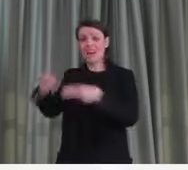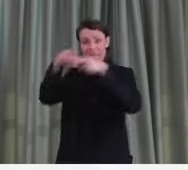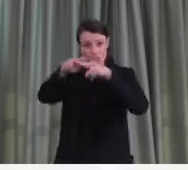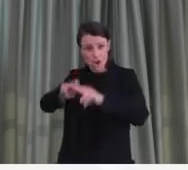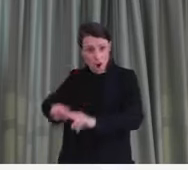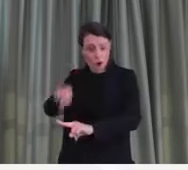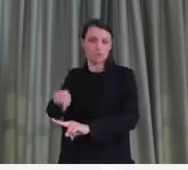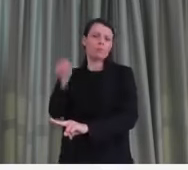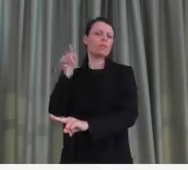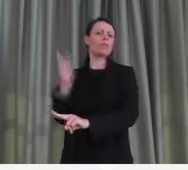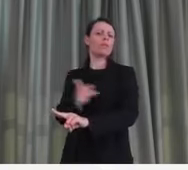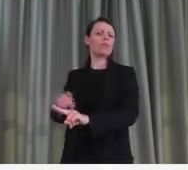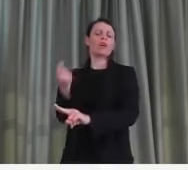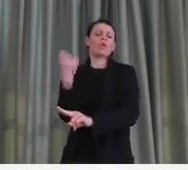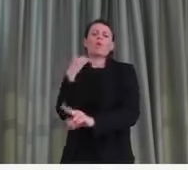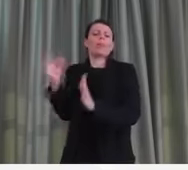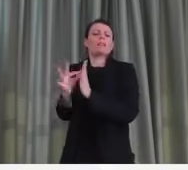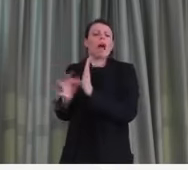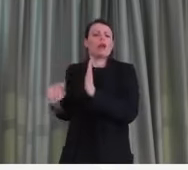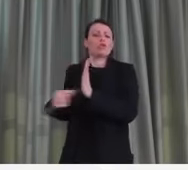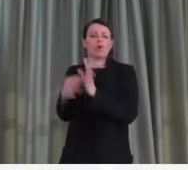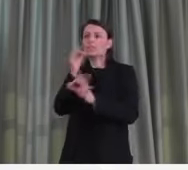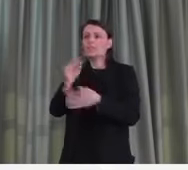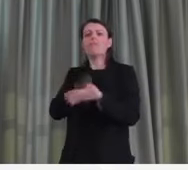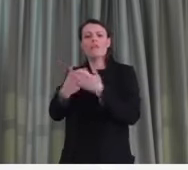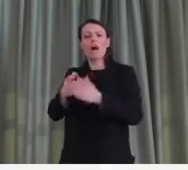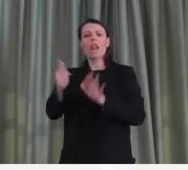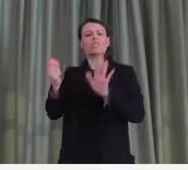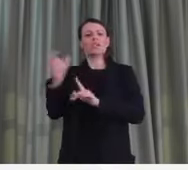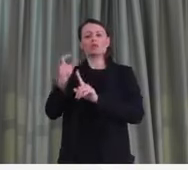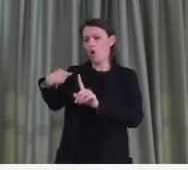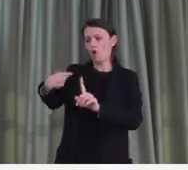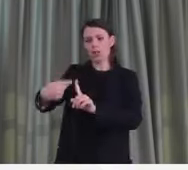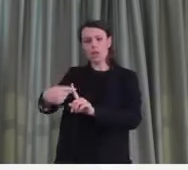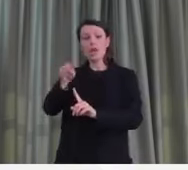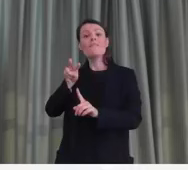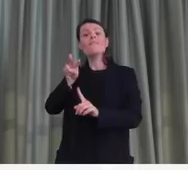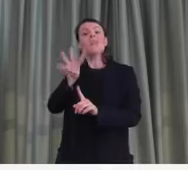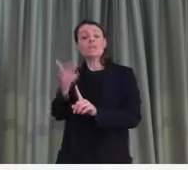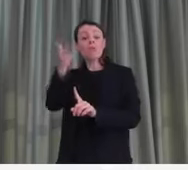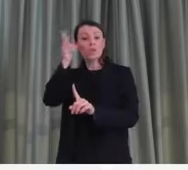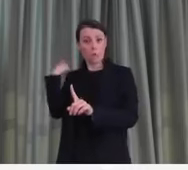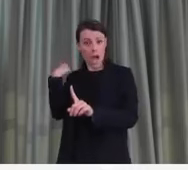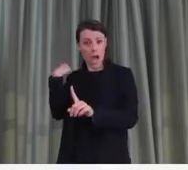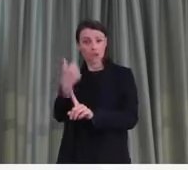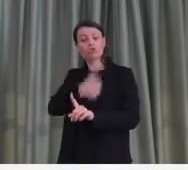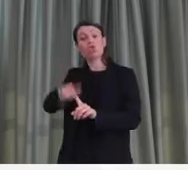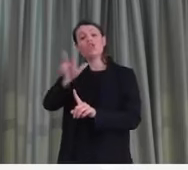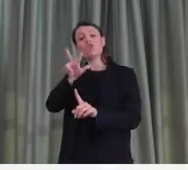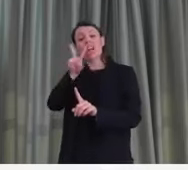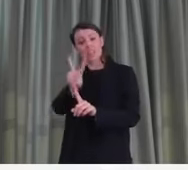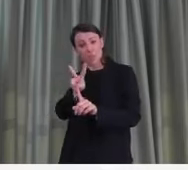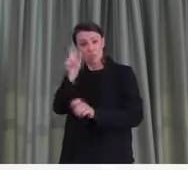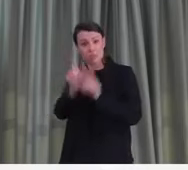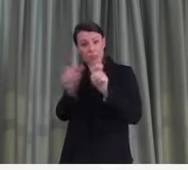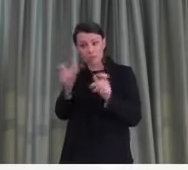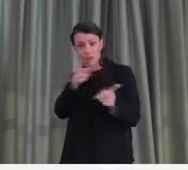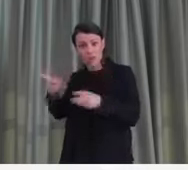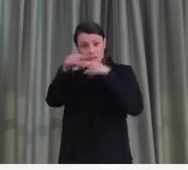dato ormai che riguarda ben sei giorni siamo passati dal 24 marzo a 132 persone che erano state